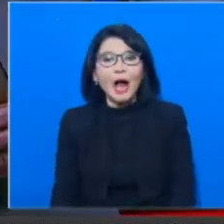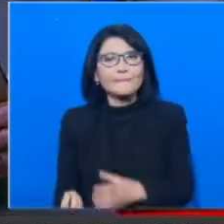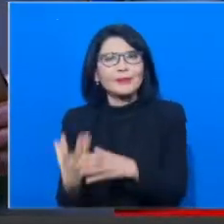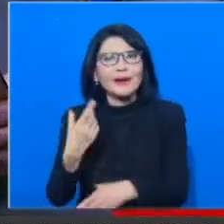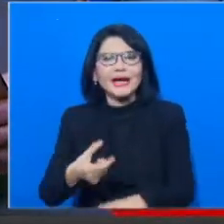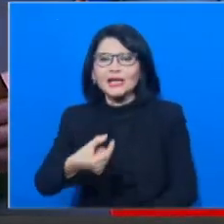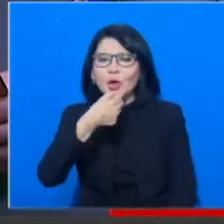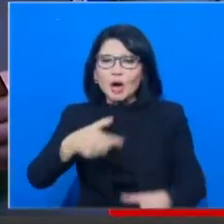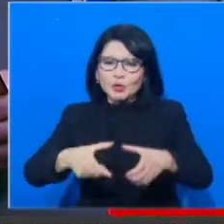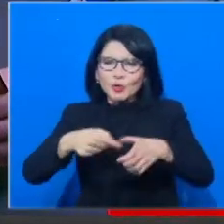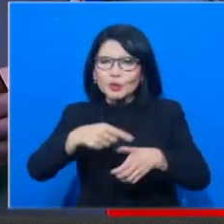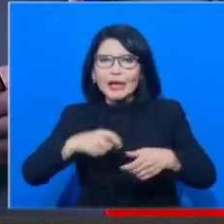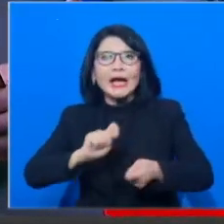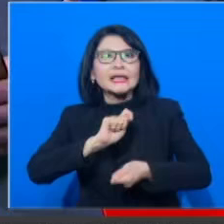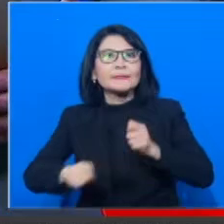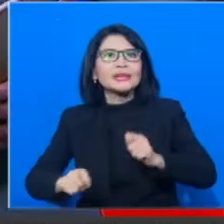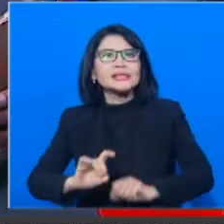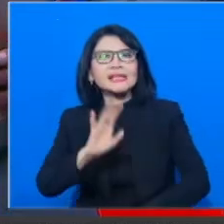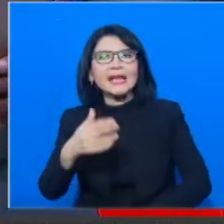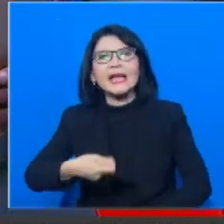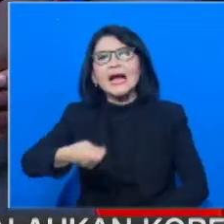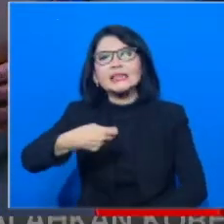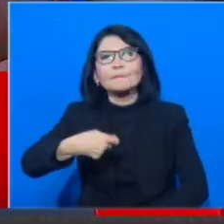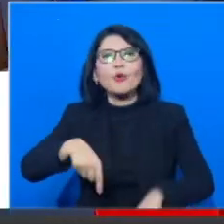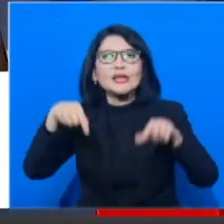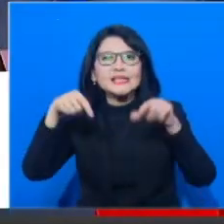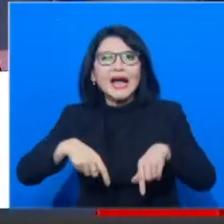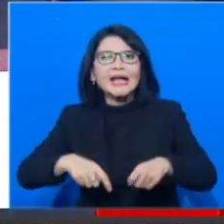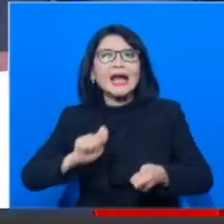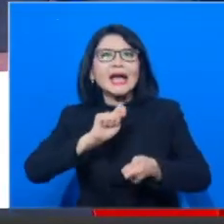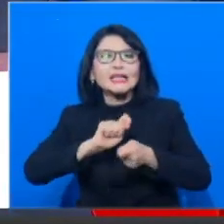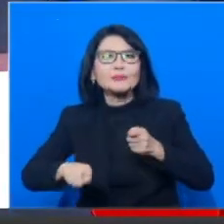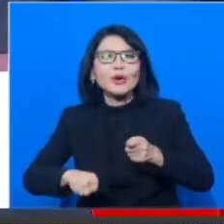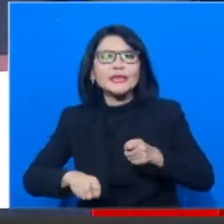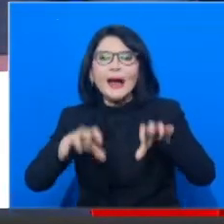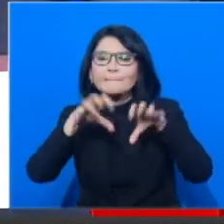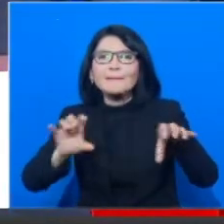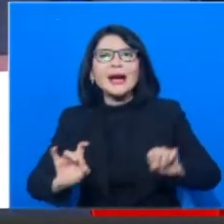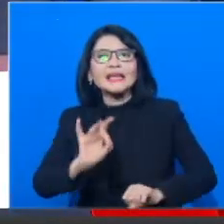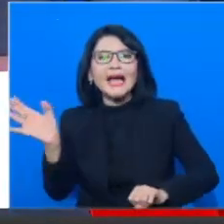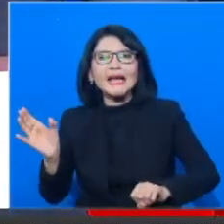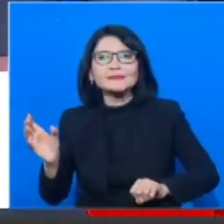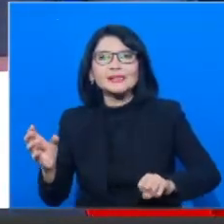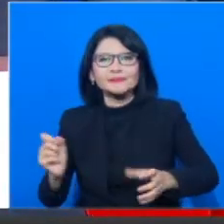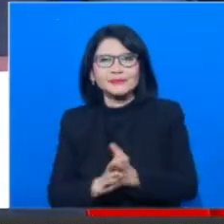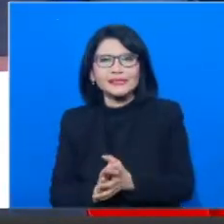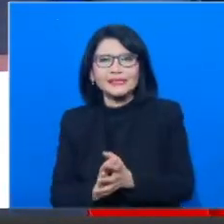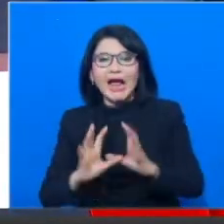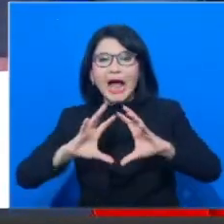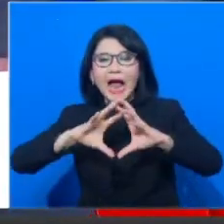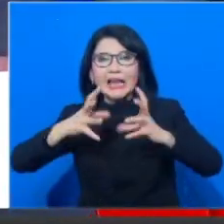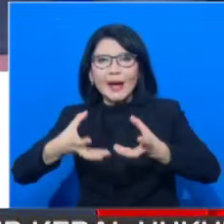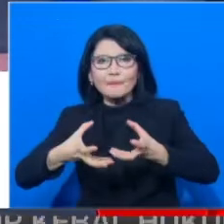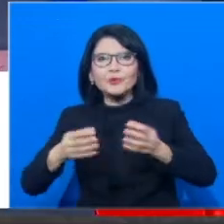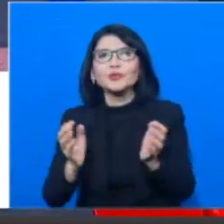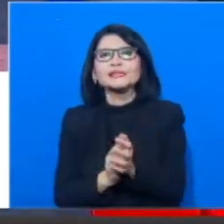donat tidak hanya terbuat dari tepung terigu saja, tetapi kini donat juga menggunakan bahan-bahan seperti labu dan kentang. Seperti